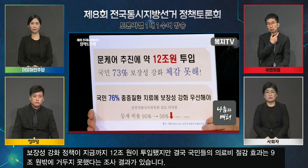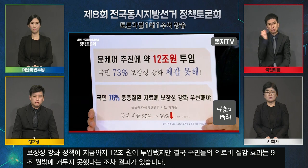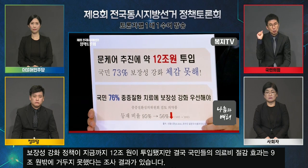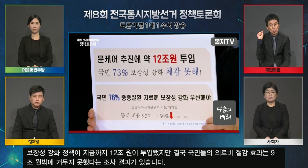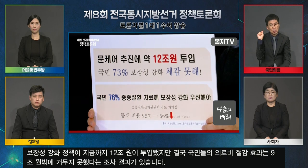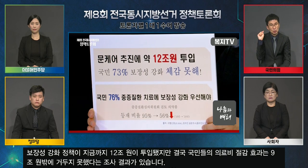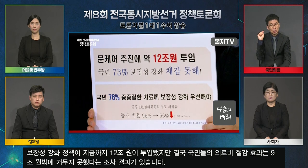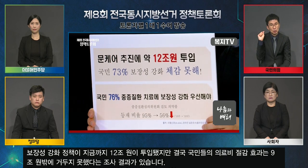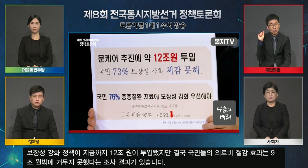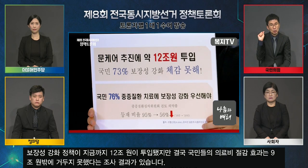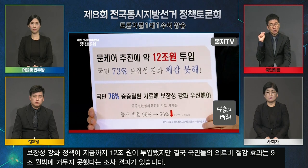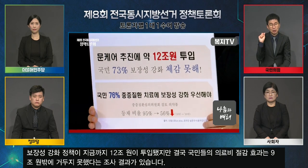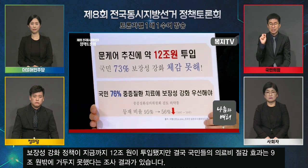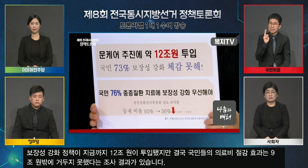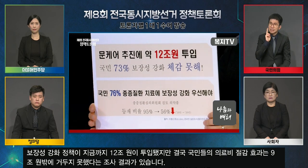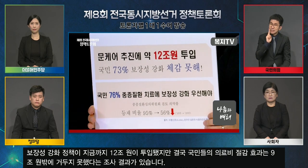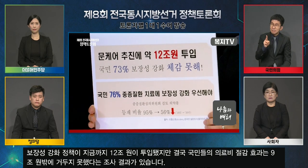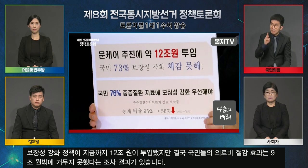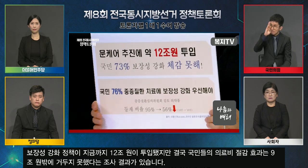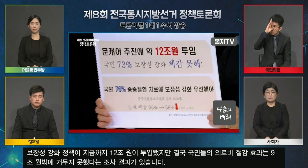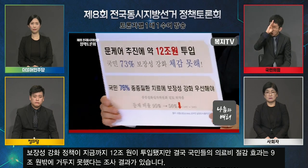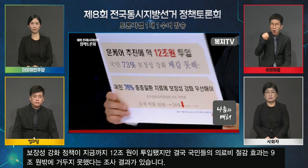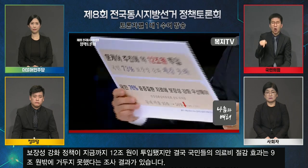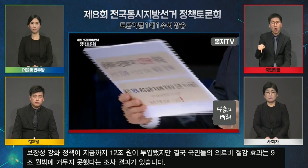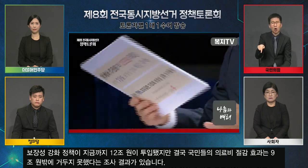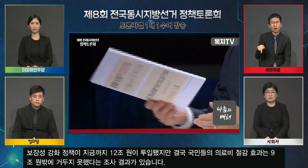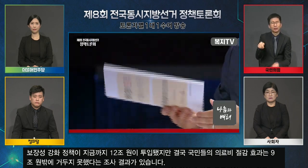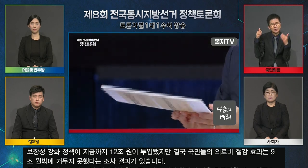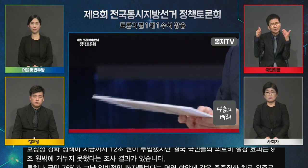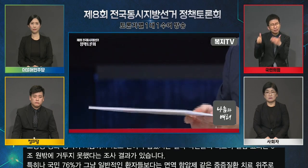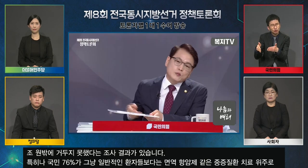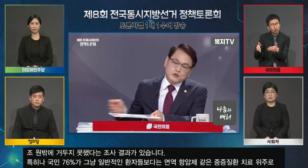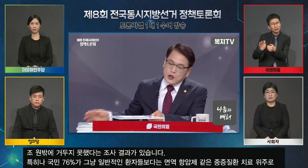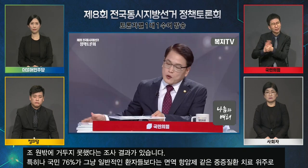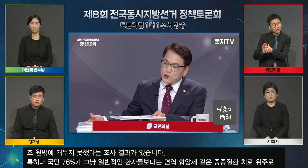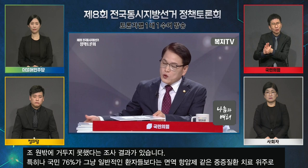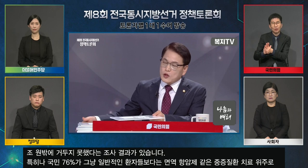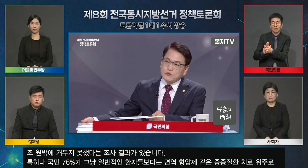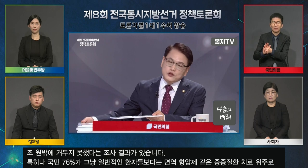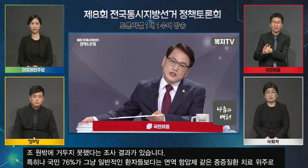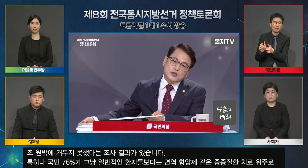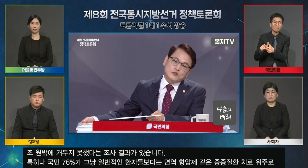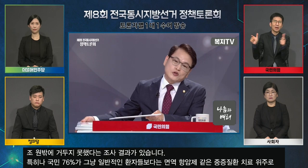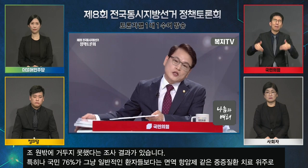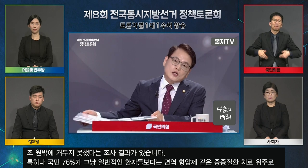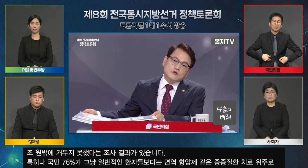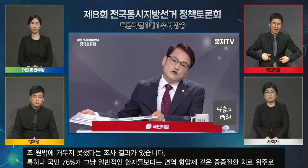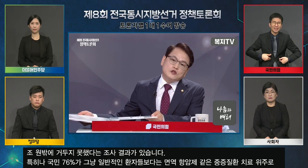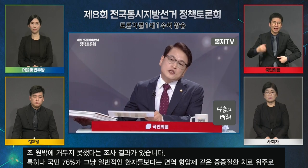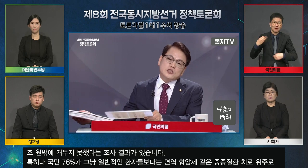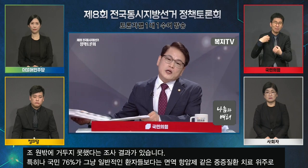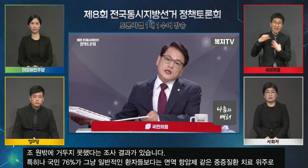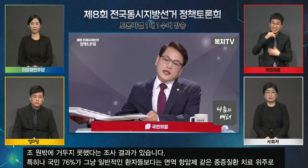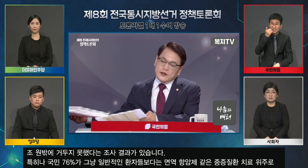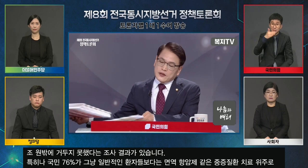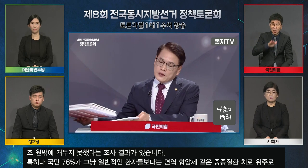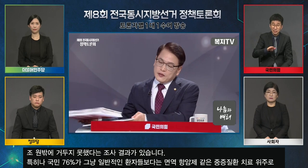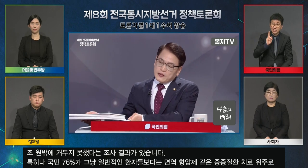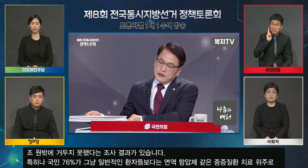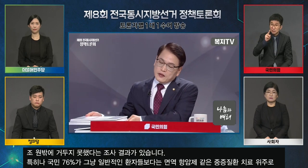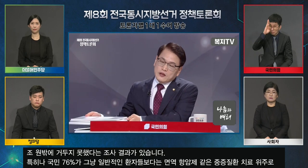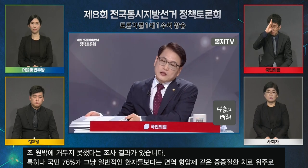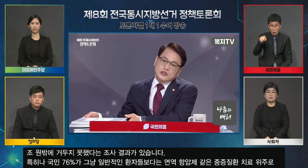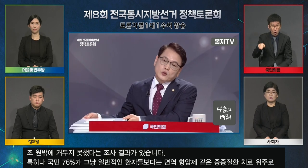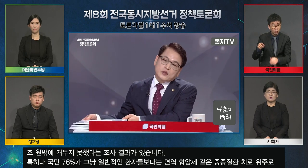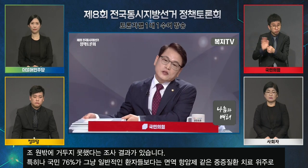치료 위주로 보장성이 강화되어야 된다고 생각을 하고 있음에도 불구하고 문재인 정부는 중증질환에 대한